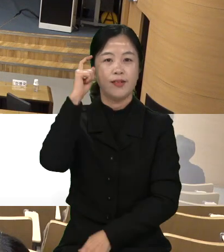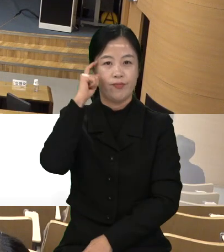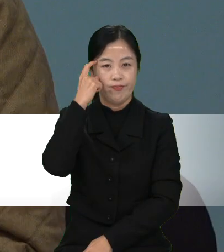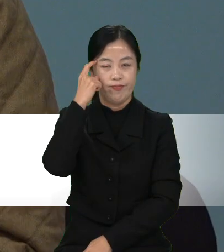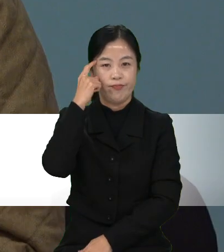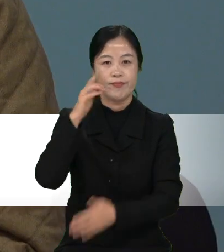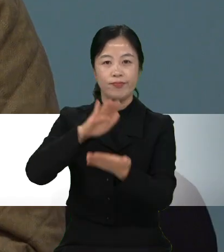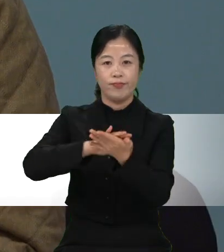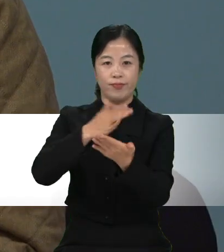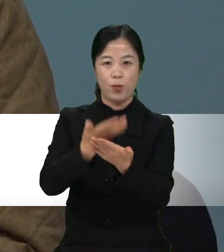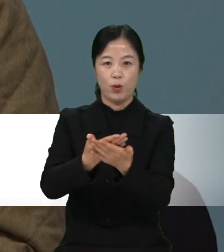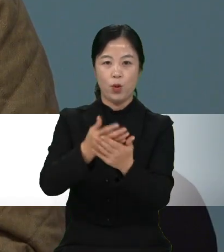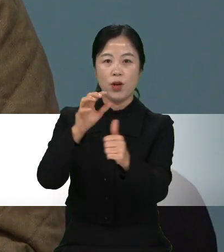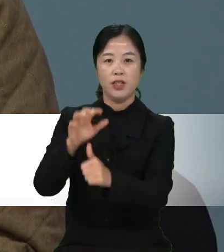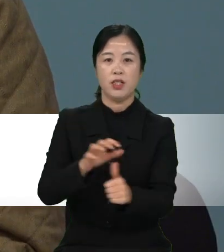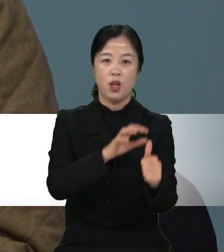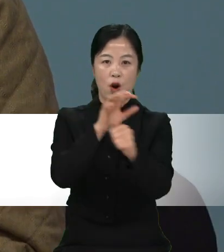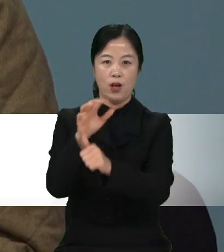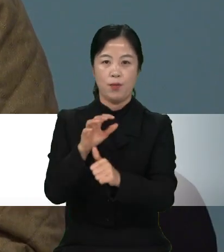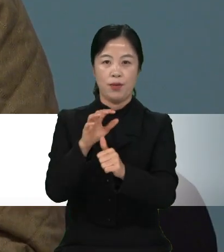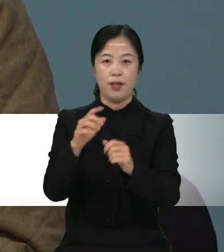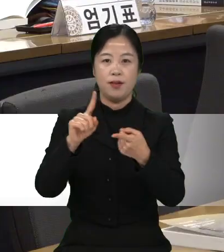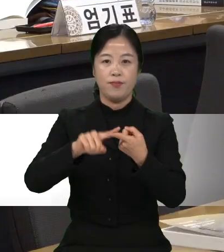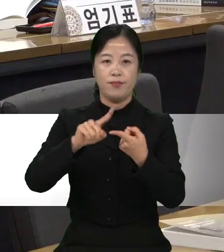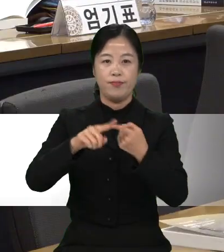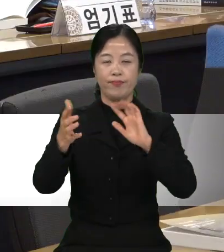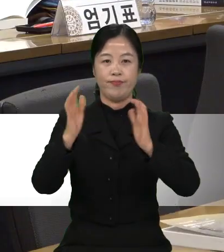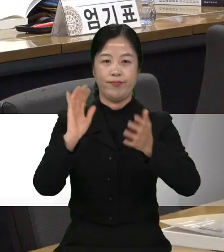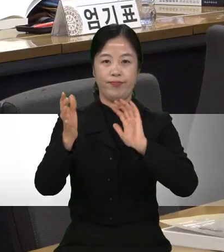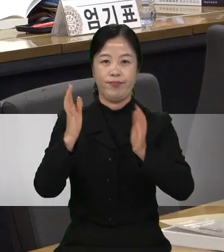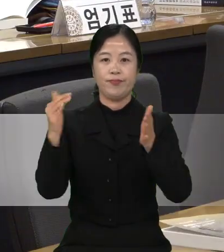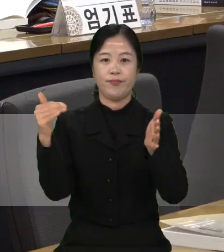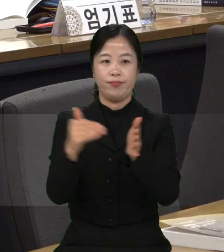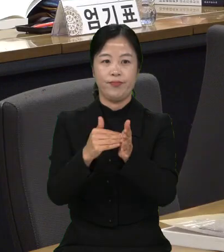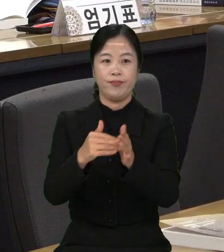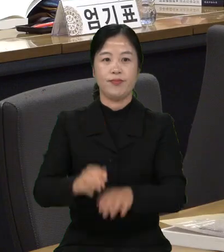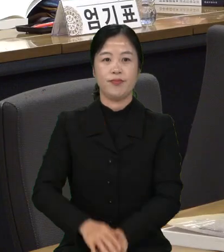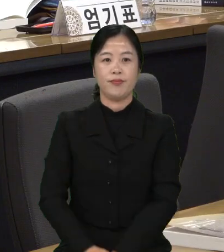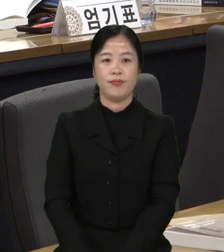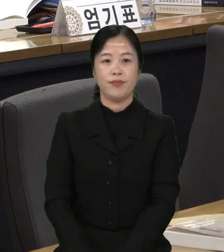가치를 되새기고 보존 정비 방향을 논의하기 위해 마련됐습니다